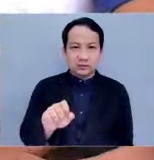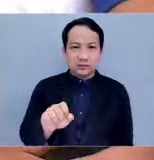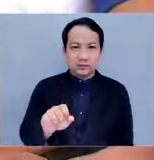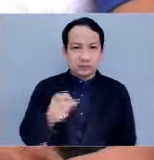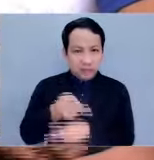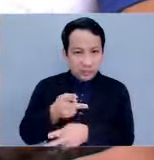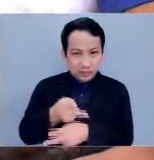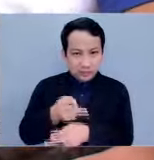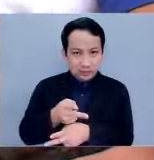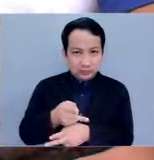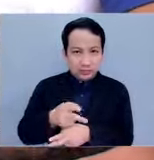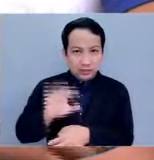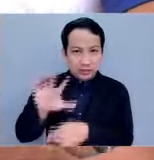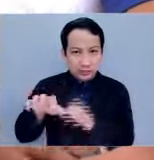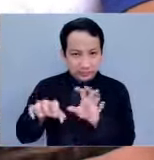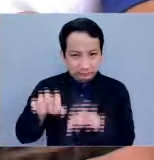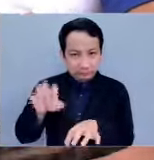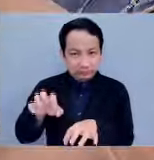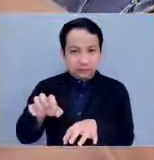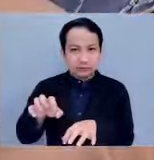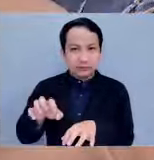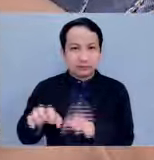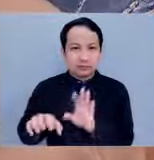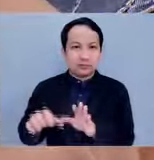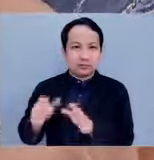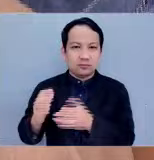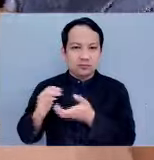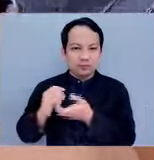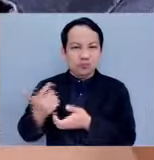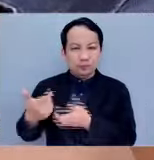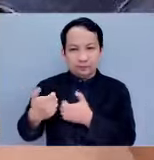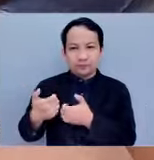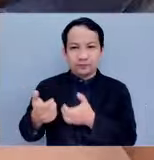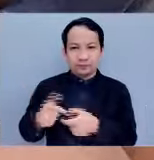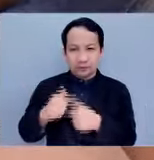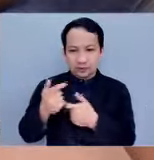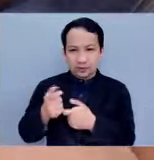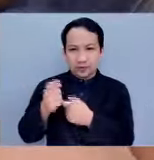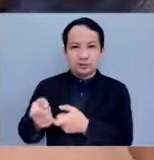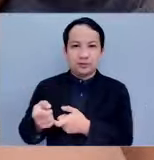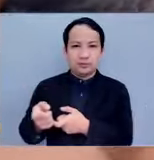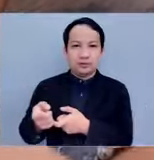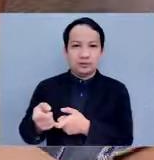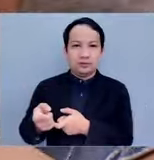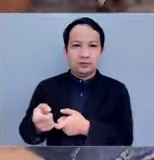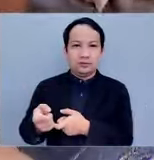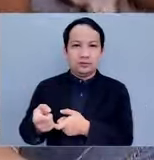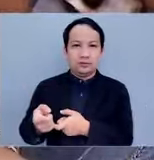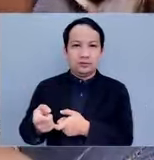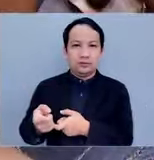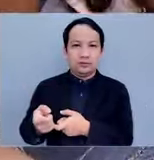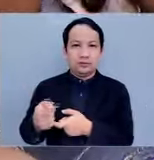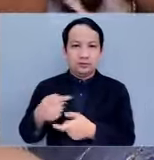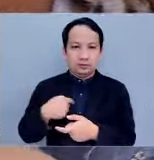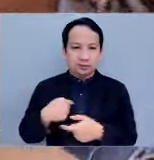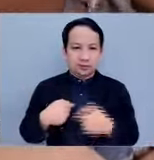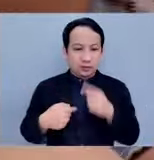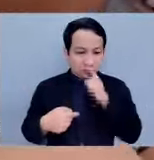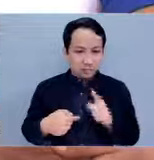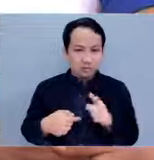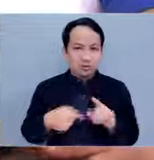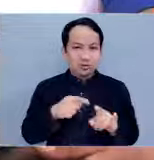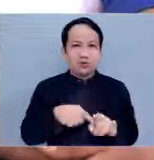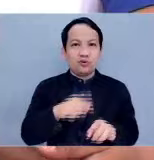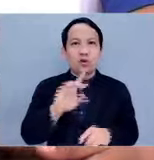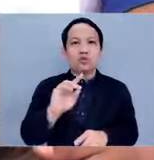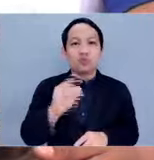I sent a gift to my partner, Joyce po. Ay, sweet naman. And then, dog lover po kasi ako talaga. And then,